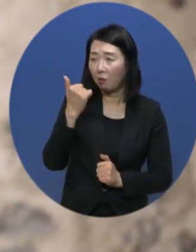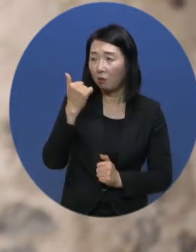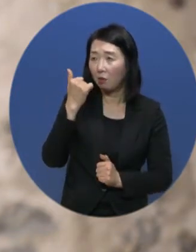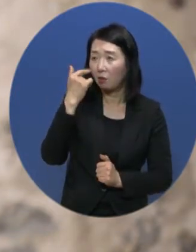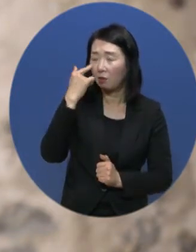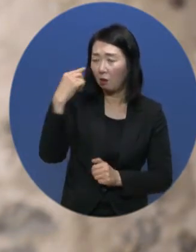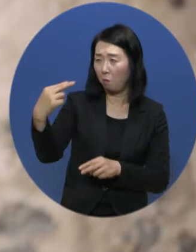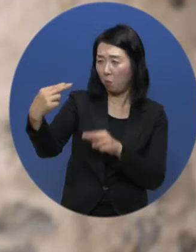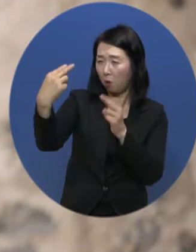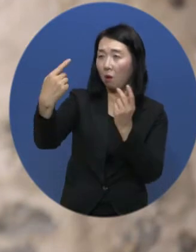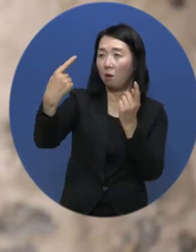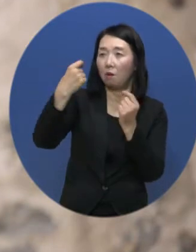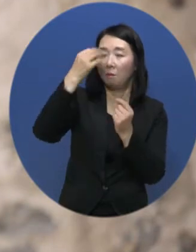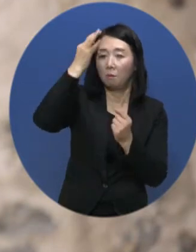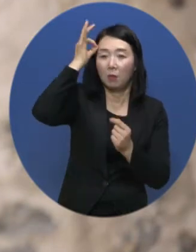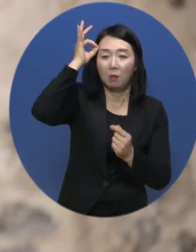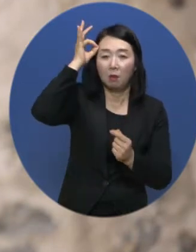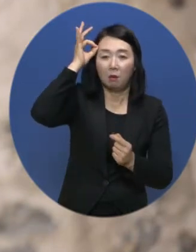떠올랐습니다.